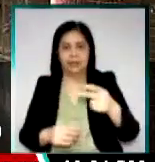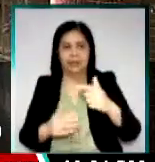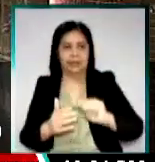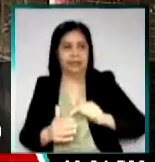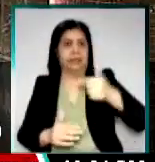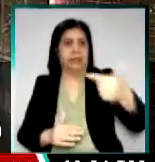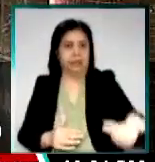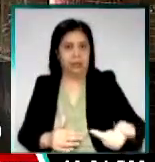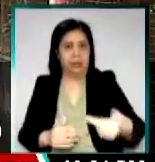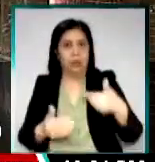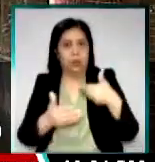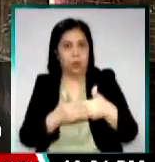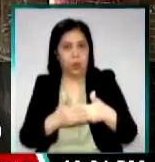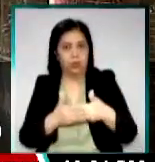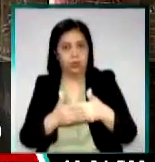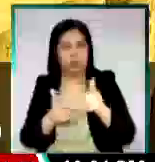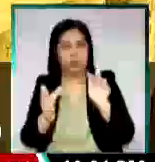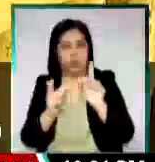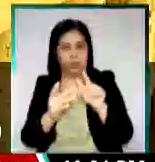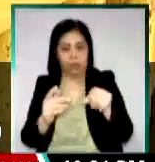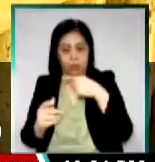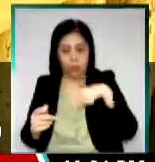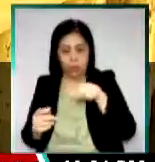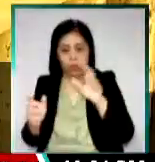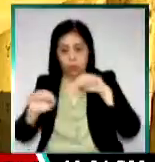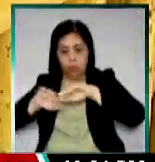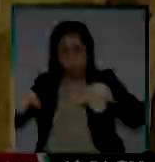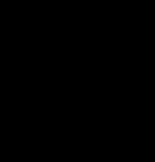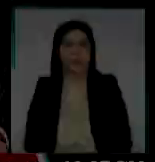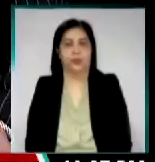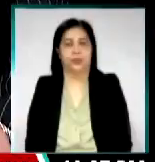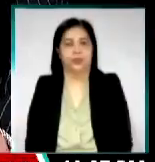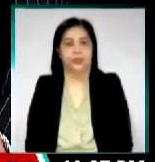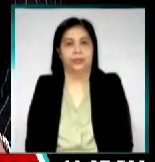close contacts ng mga nagpunta sa resort.